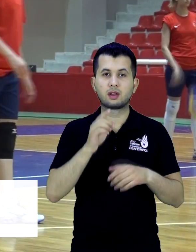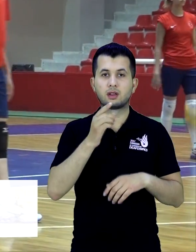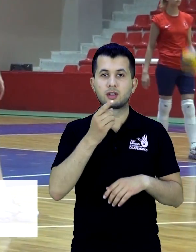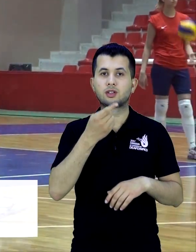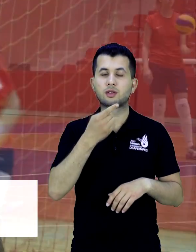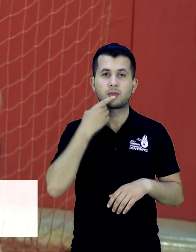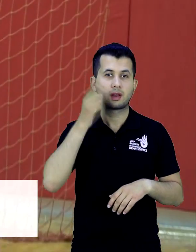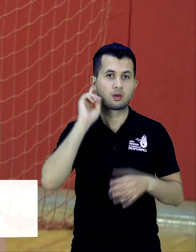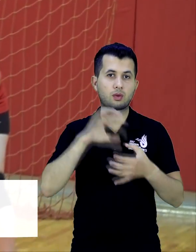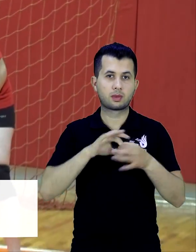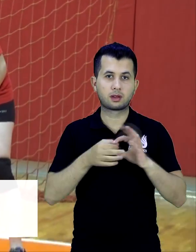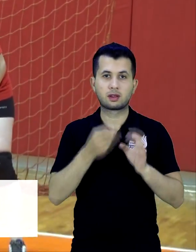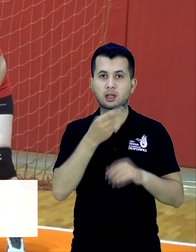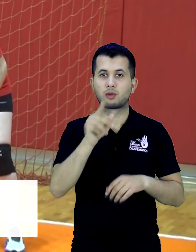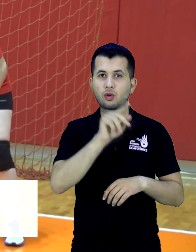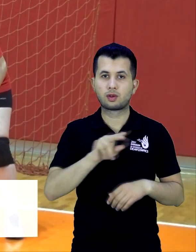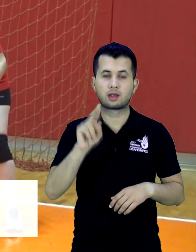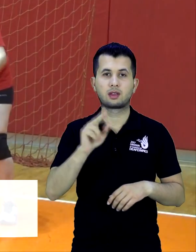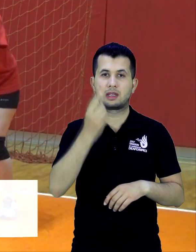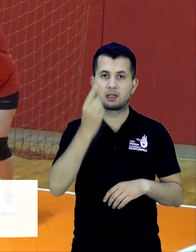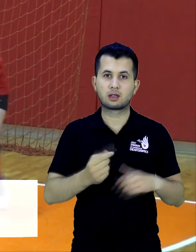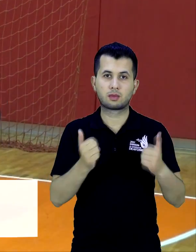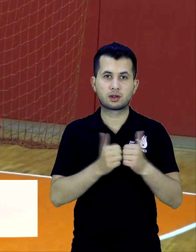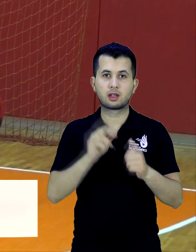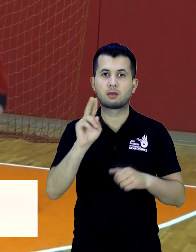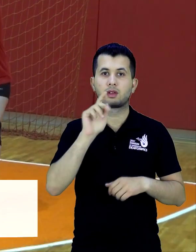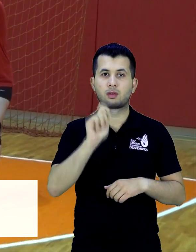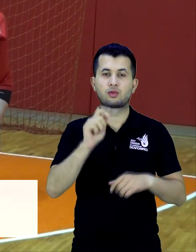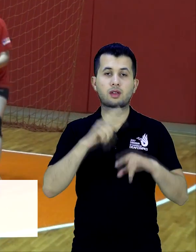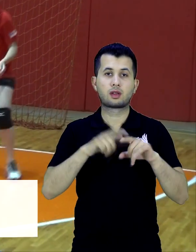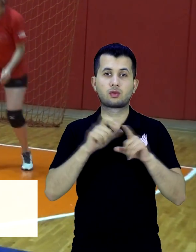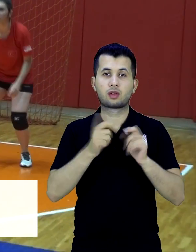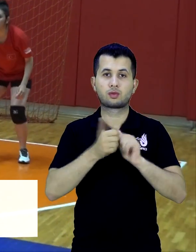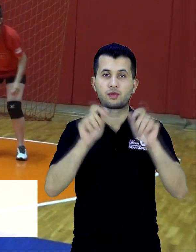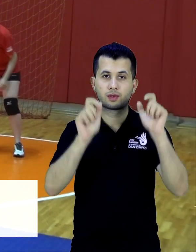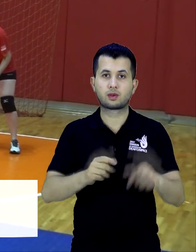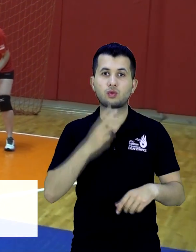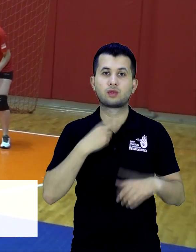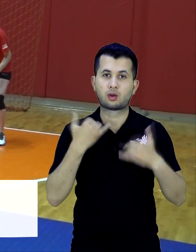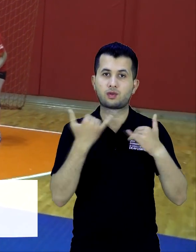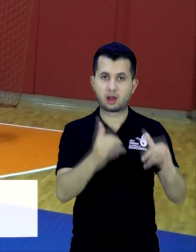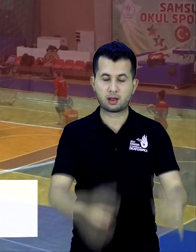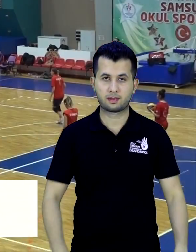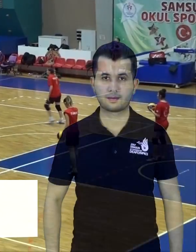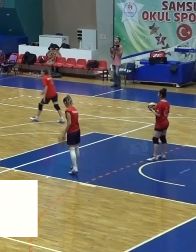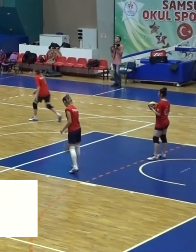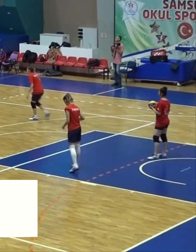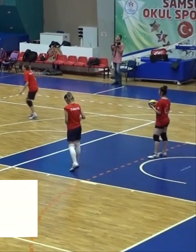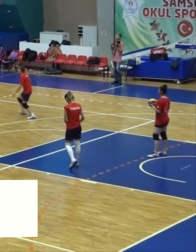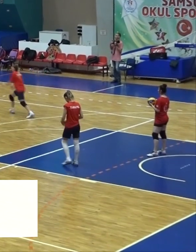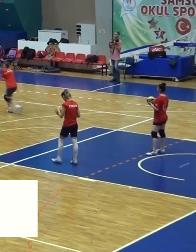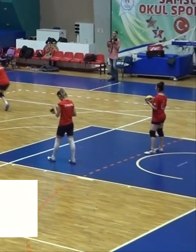Pix 2017'deki ilk maçlarını 20 Temmuz'da Hasan Doğan Spor Salonu'nda Rusya ile oynayacak.